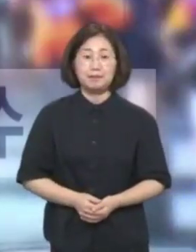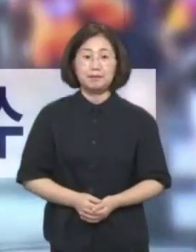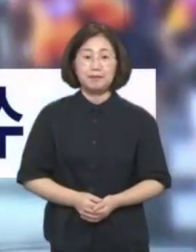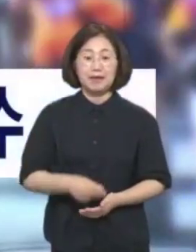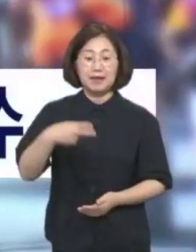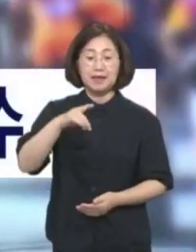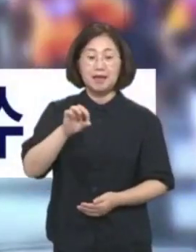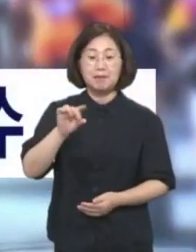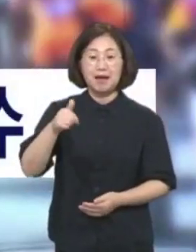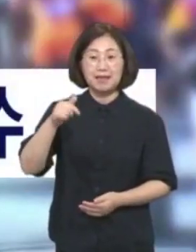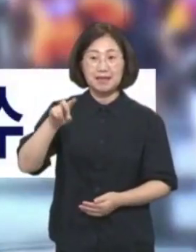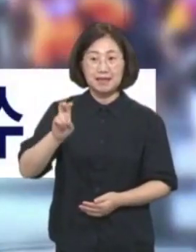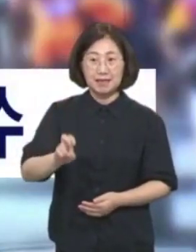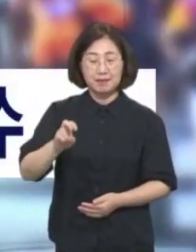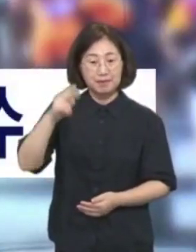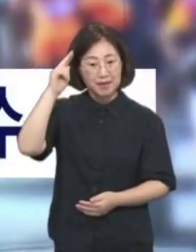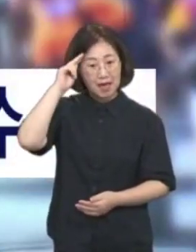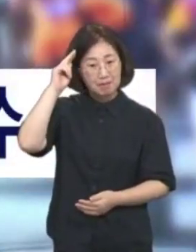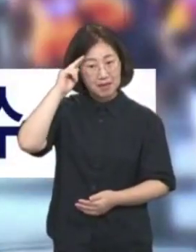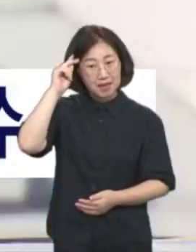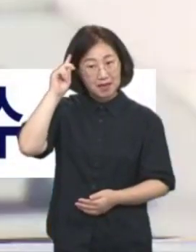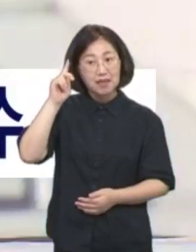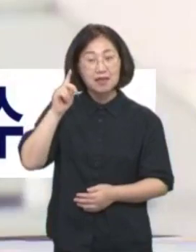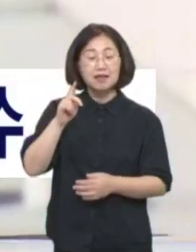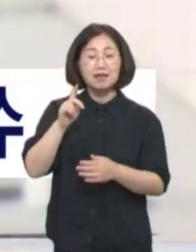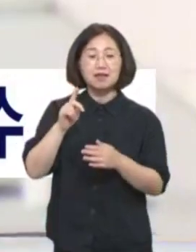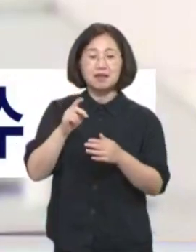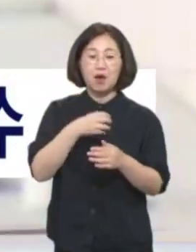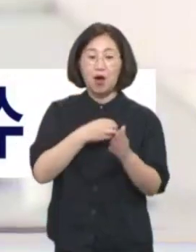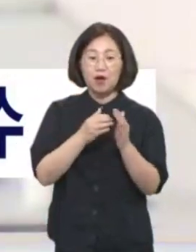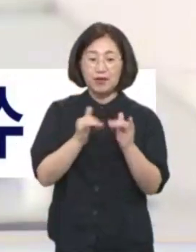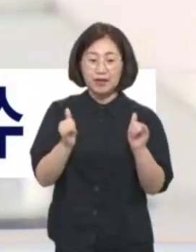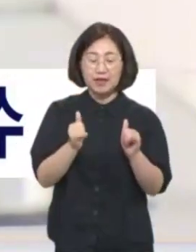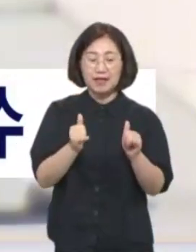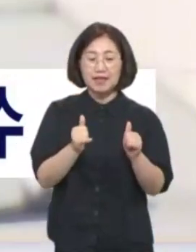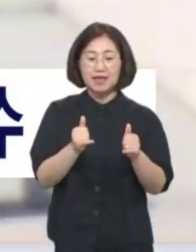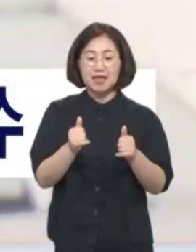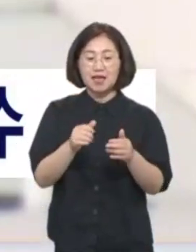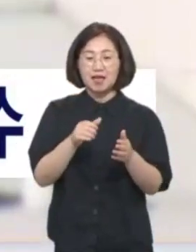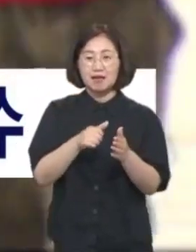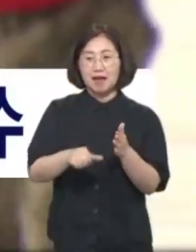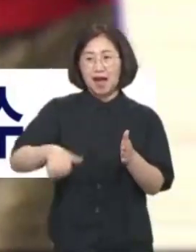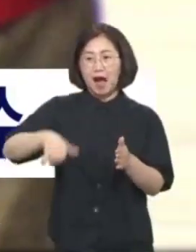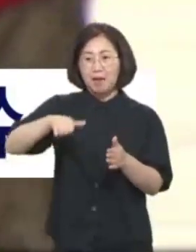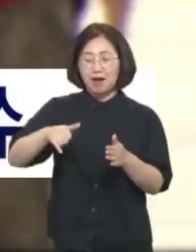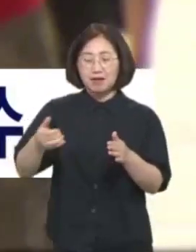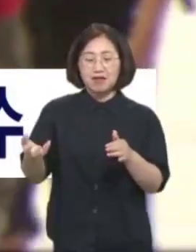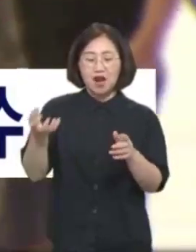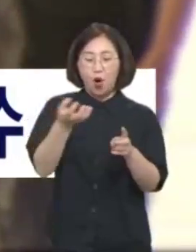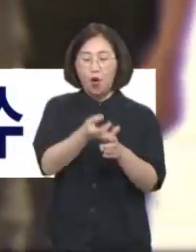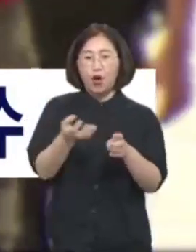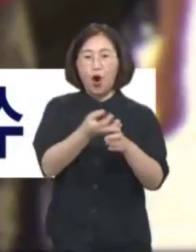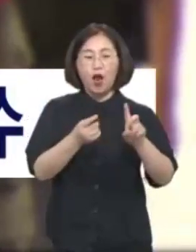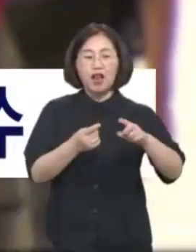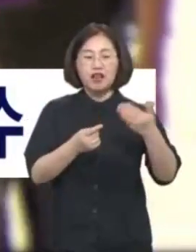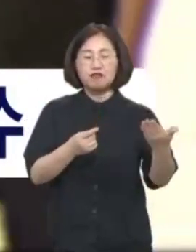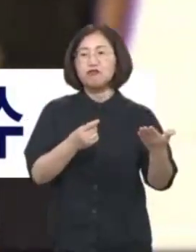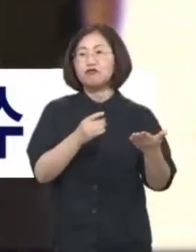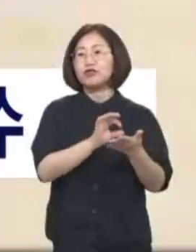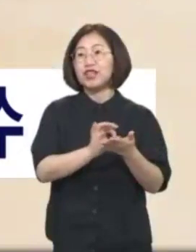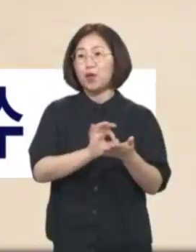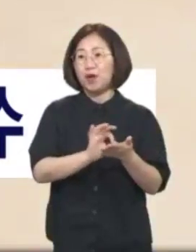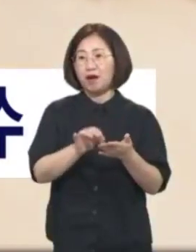새만금 세계 스카우트 잼버리 대원들의 철수 과정에서 구급차가 짐차로 이용될 것과 관련해 경찰이 수사에